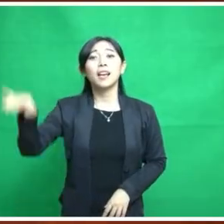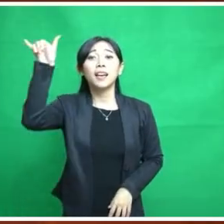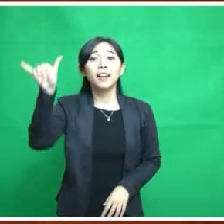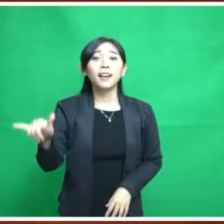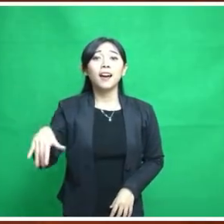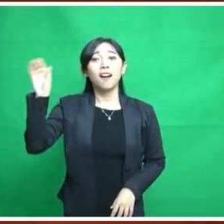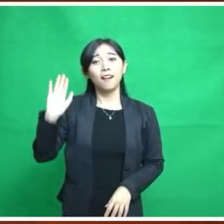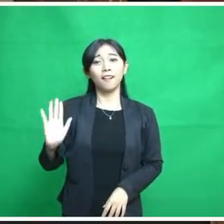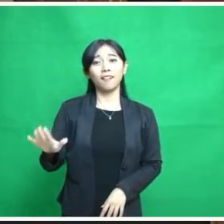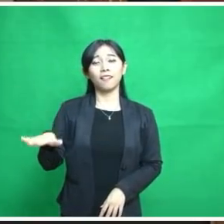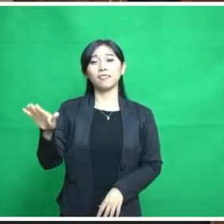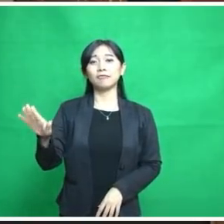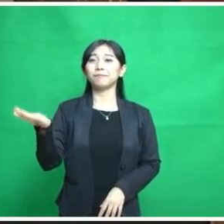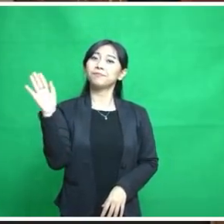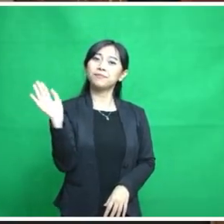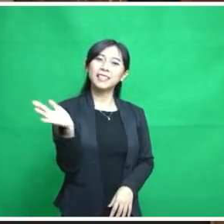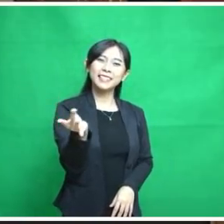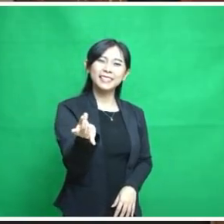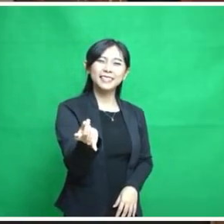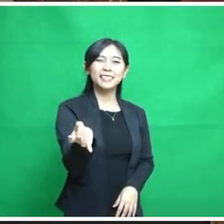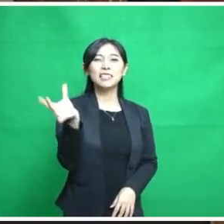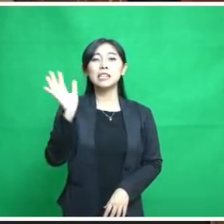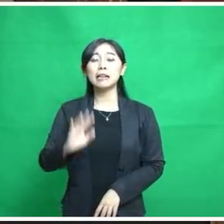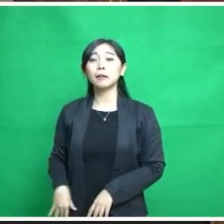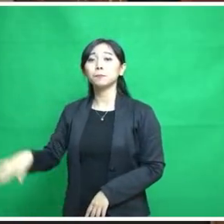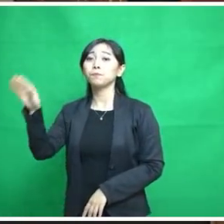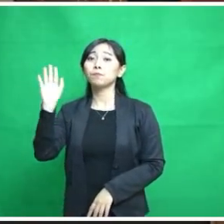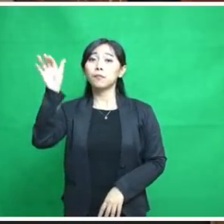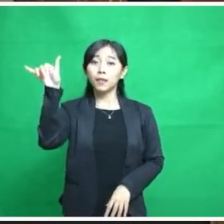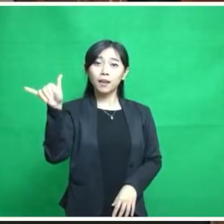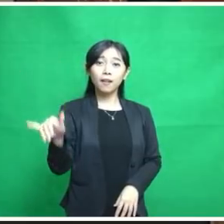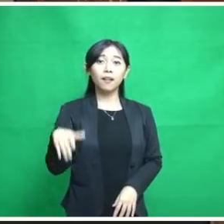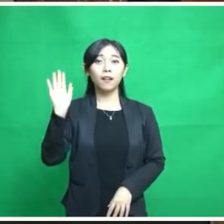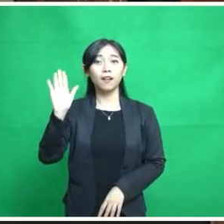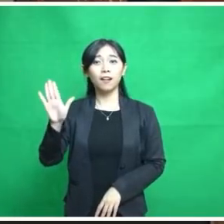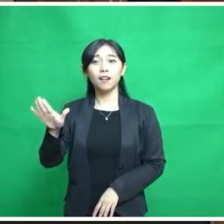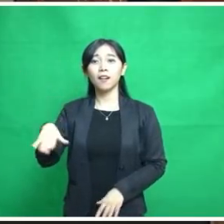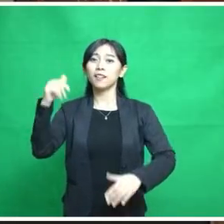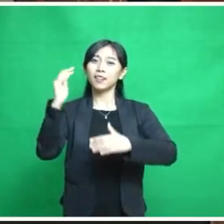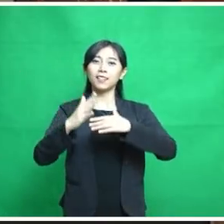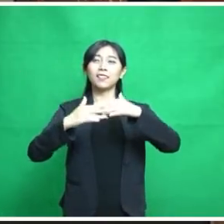Ya anak kecil, ya anak.